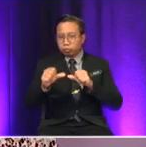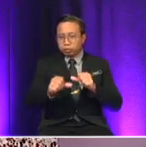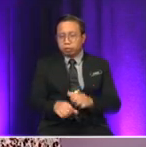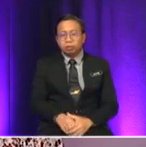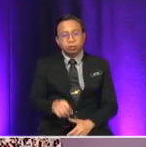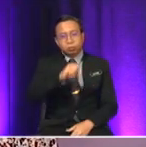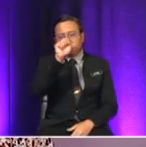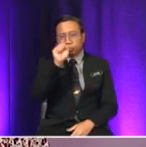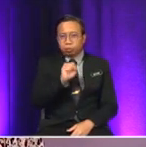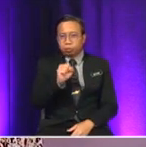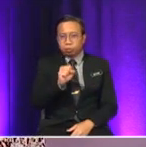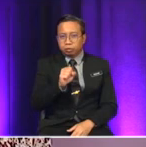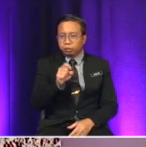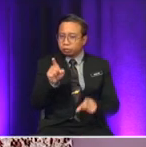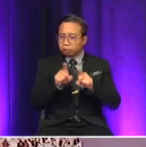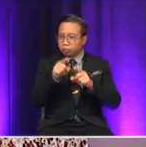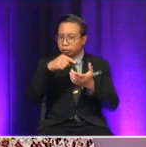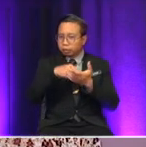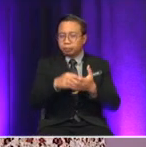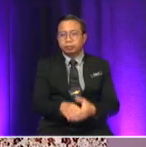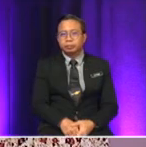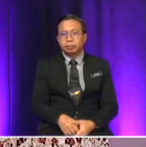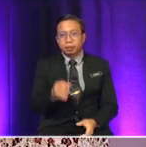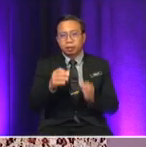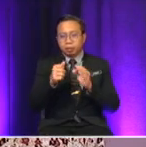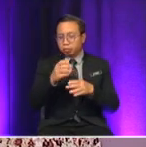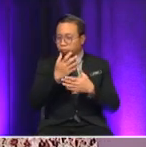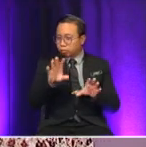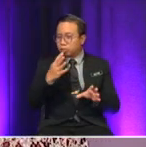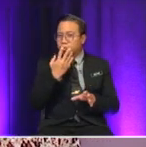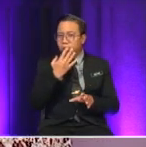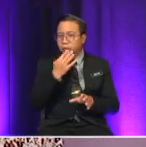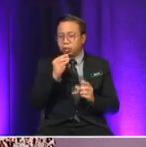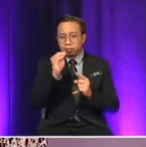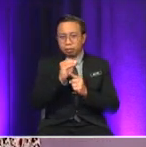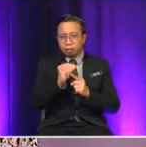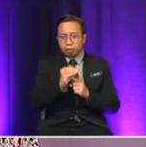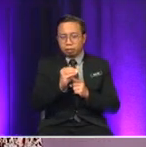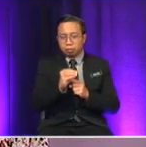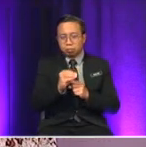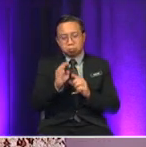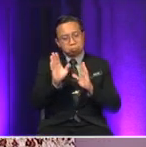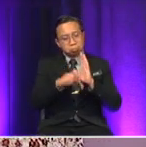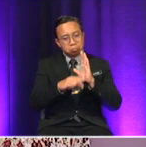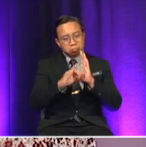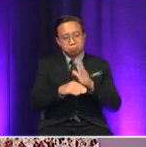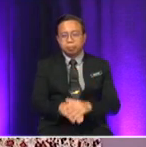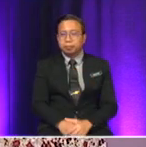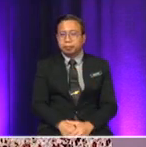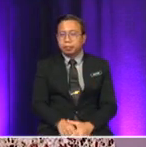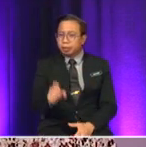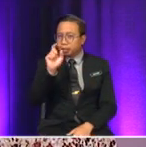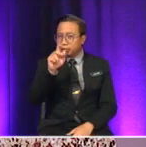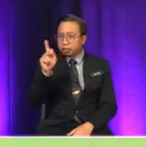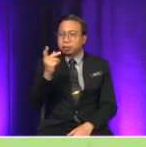ataupun soalan-soalan seperti ini. Okey, kalau kamu tak warnakan, markah kamu tidak akan penuh. Jadi rugi ya.